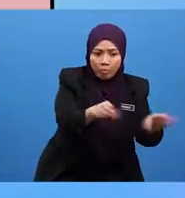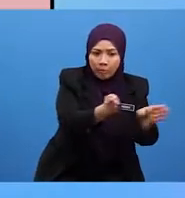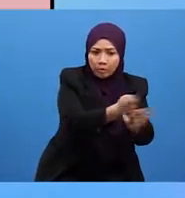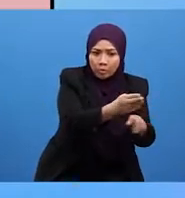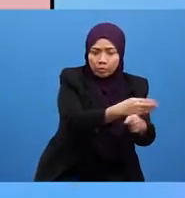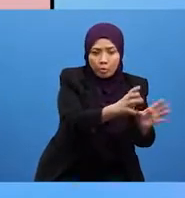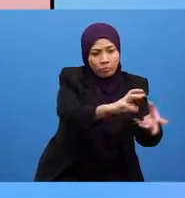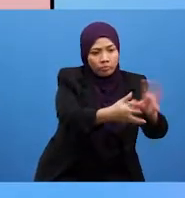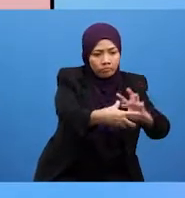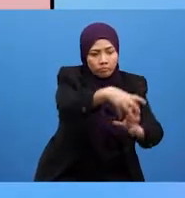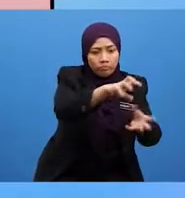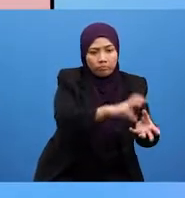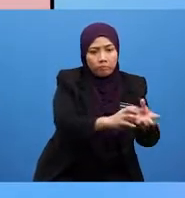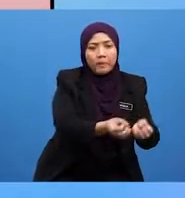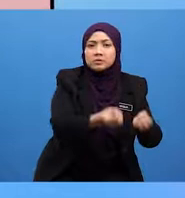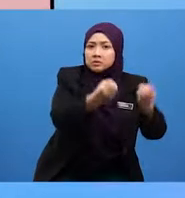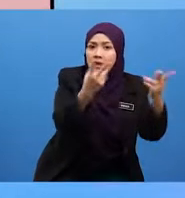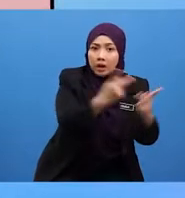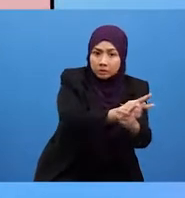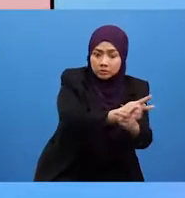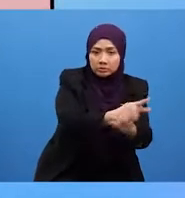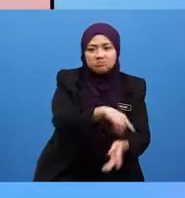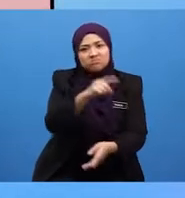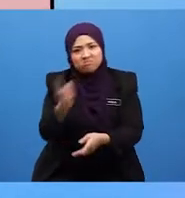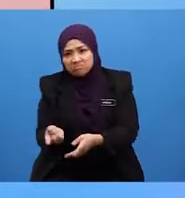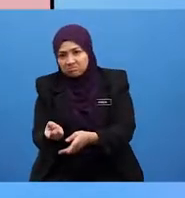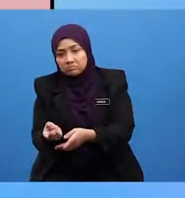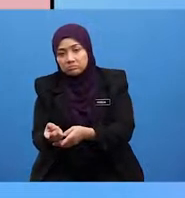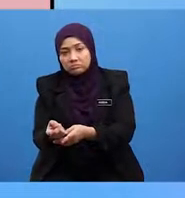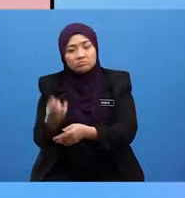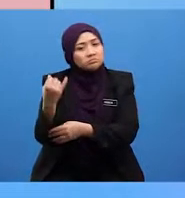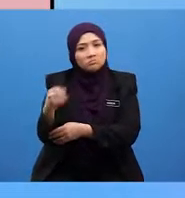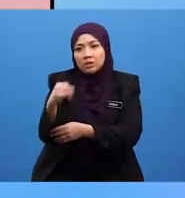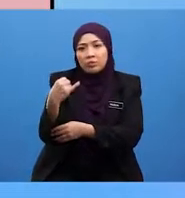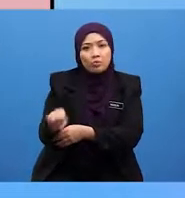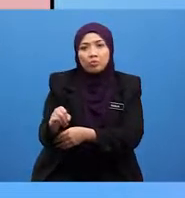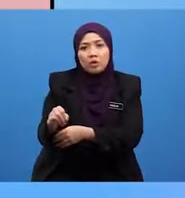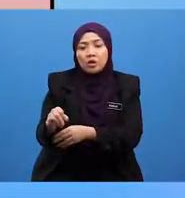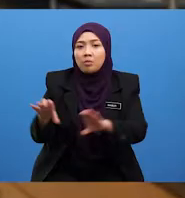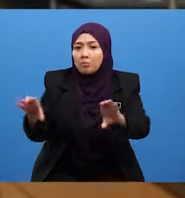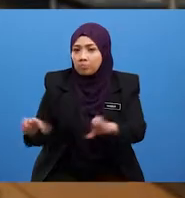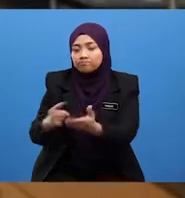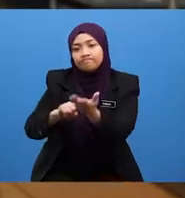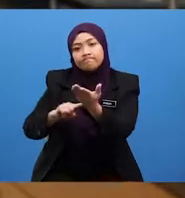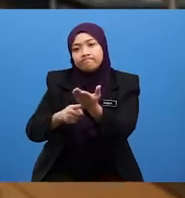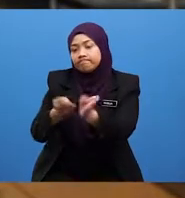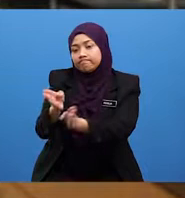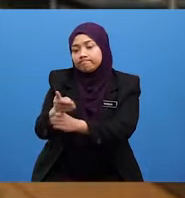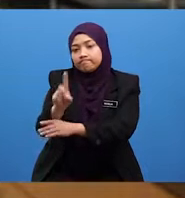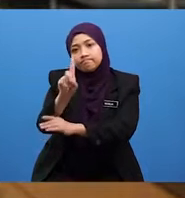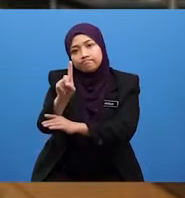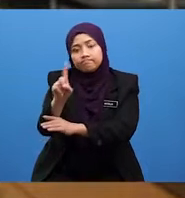berbanding plastik termoset yang tidak boleh diacu semula.